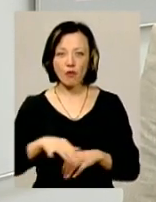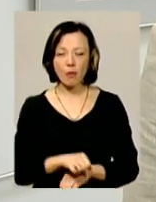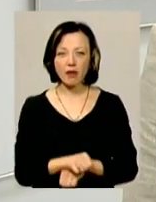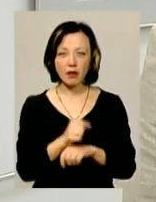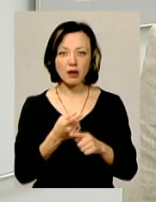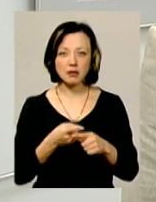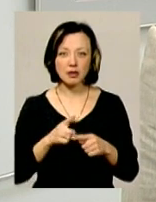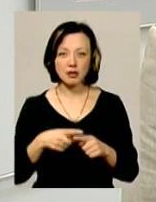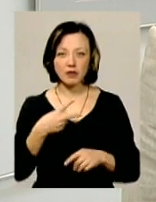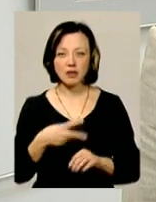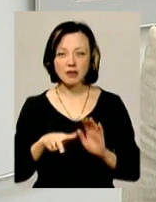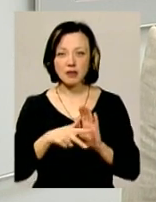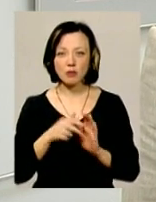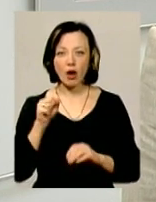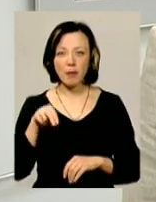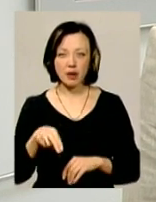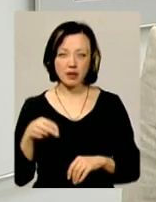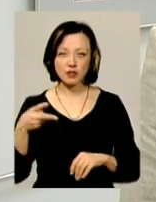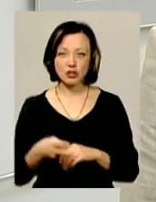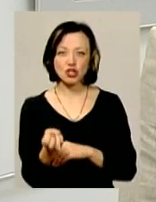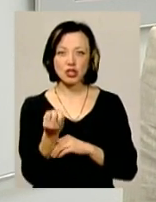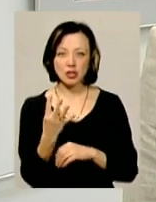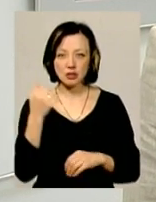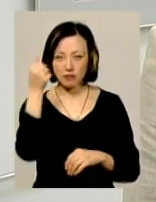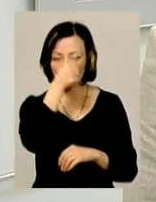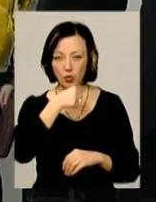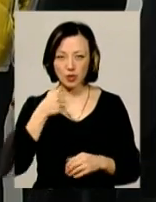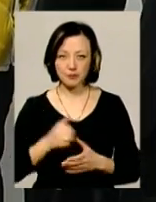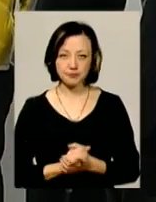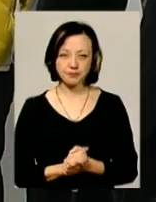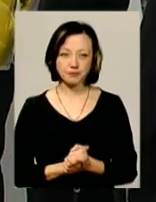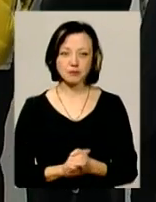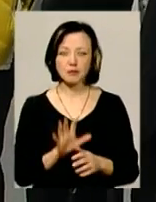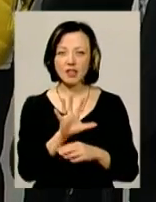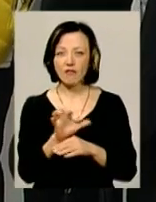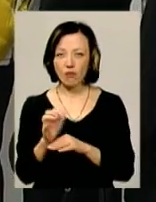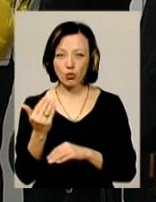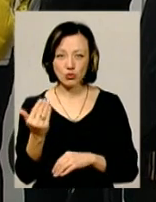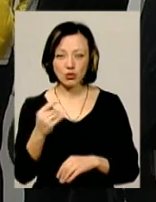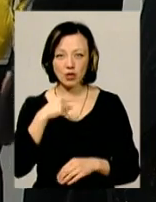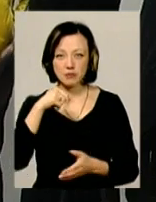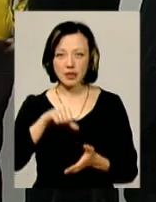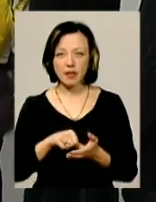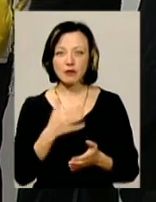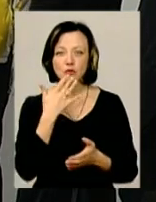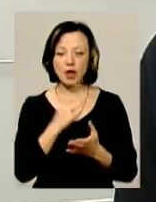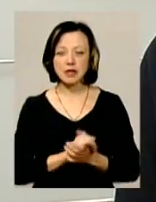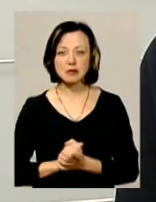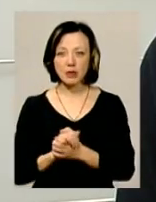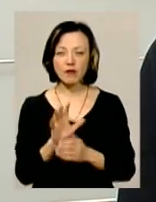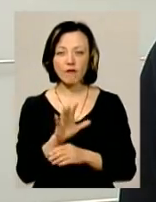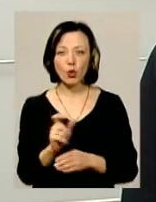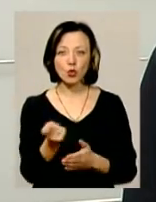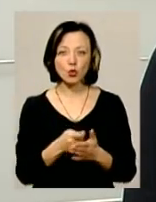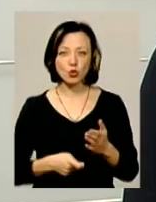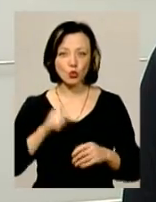це 28 апреля 2014 року. Знімки автора, каже представниця Національної спілки